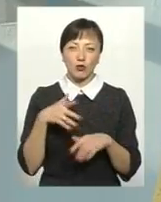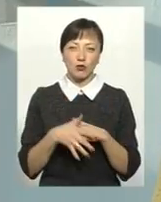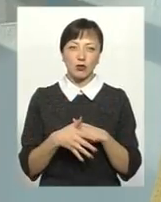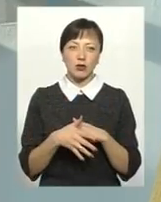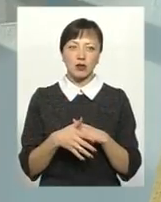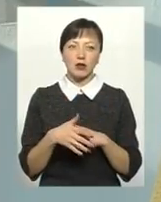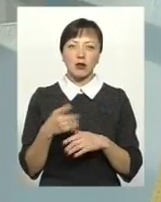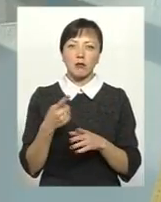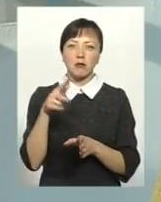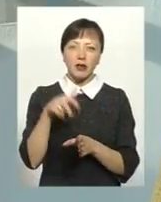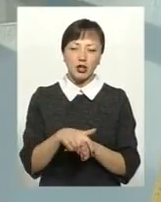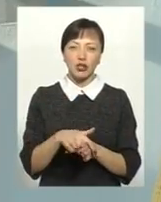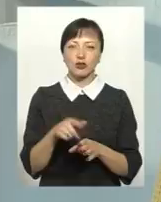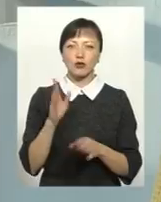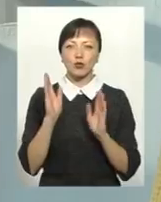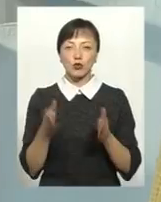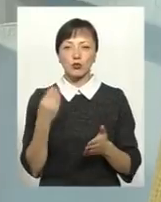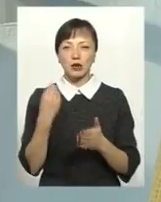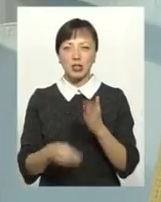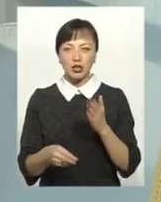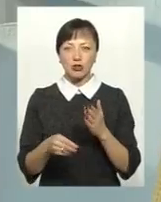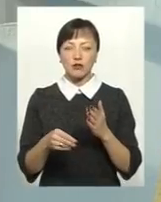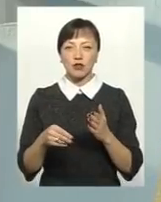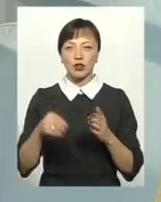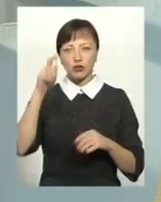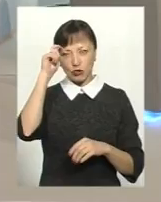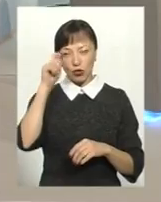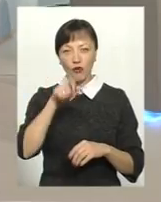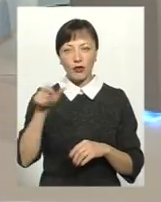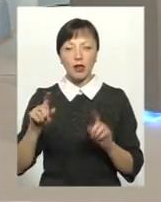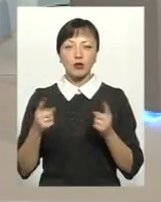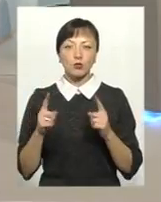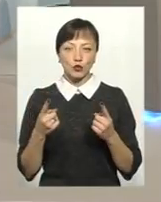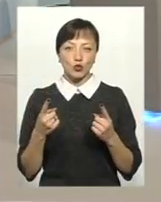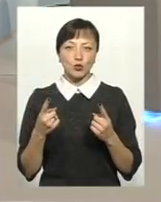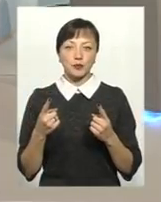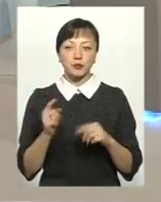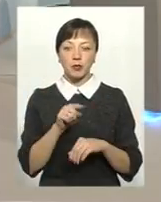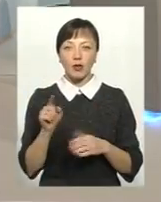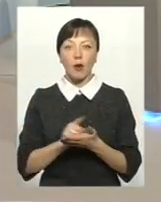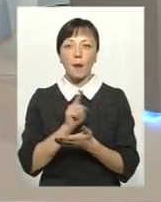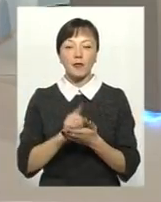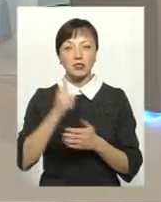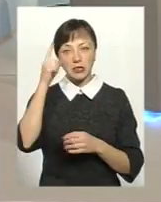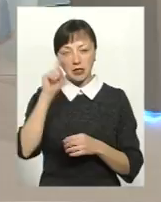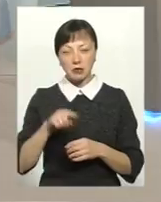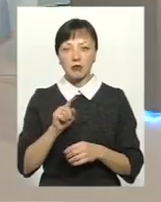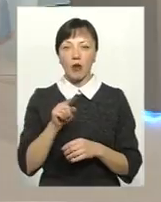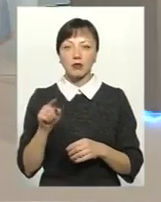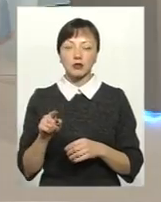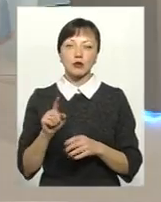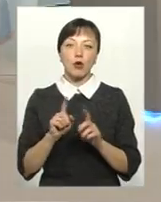вони пригнічені, що їх будуть принижувати їх чоловіки, тому що вони повинні знати,